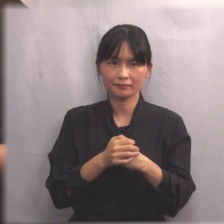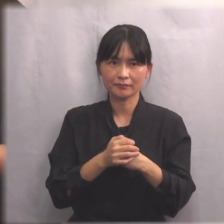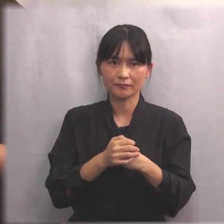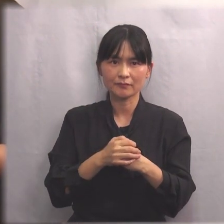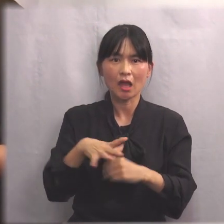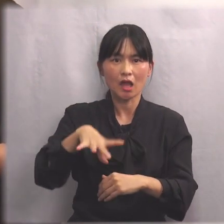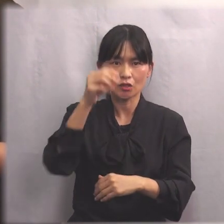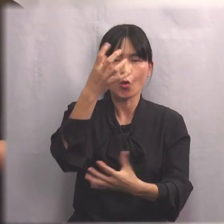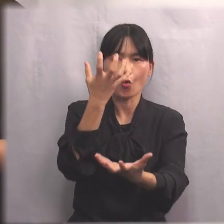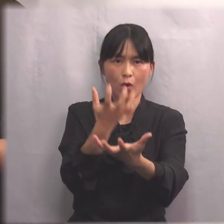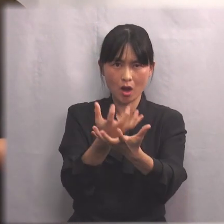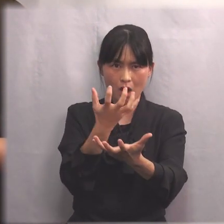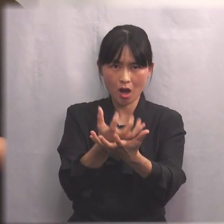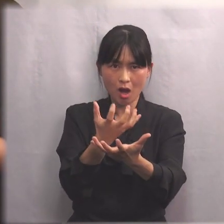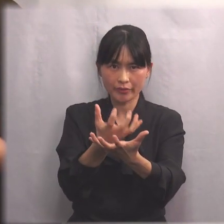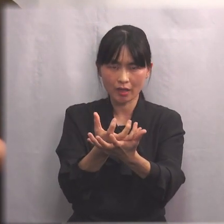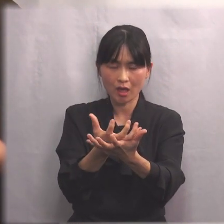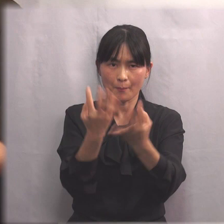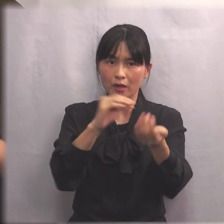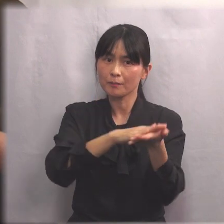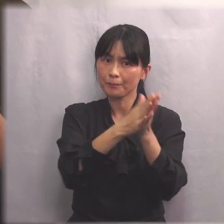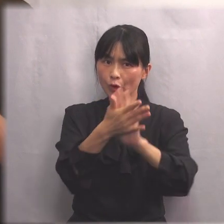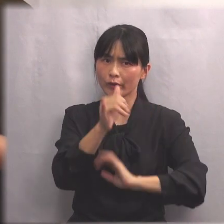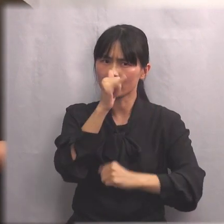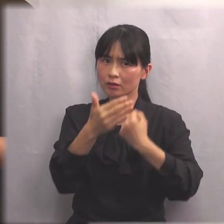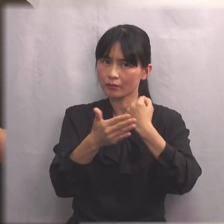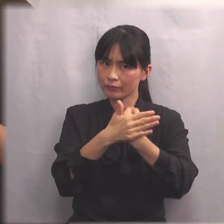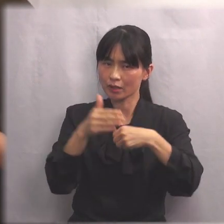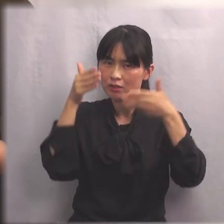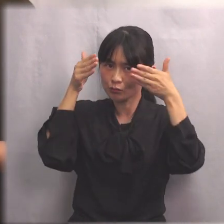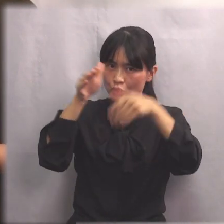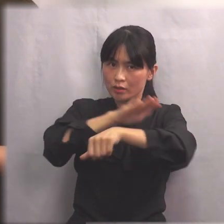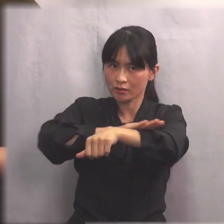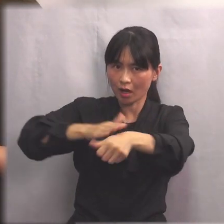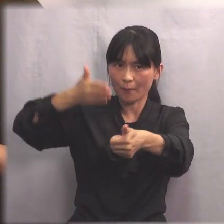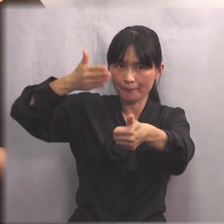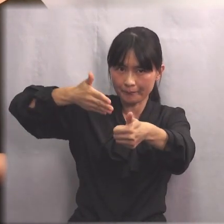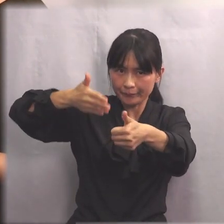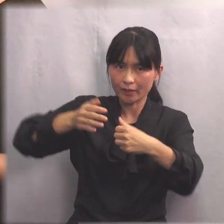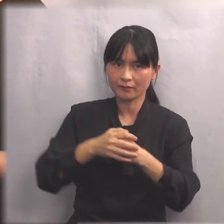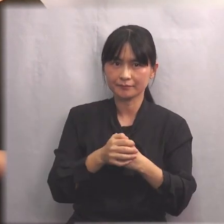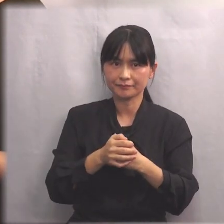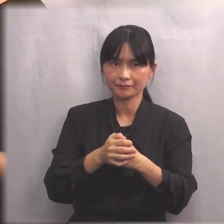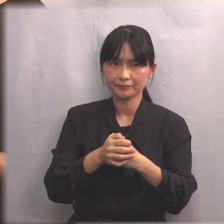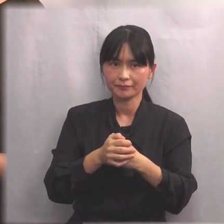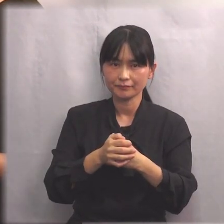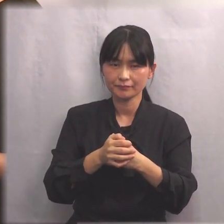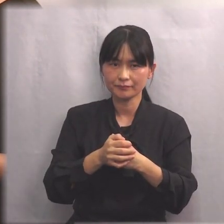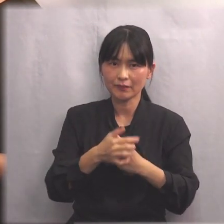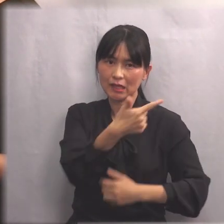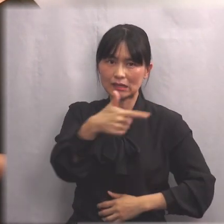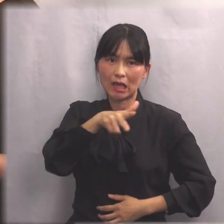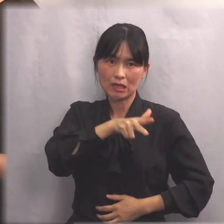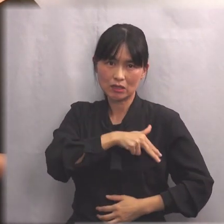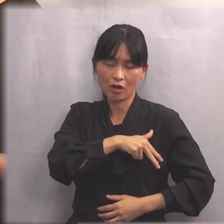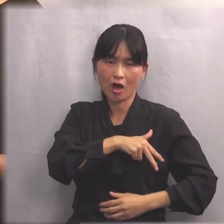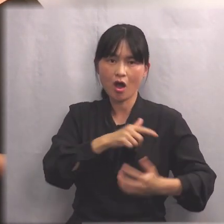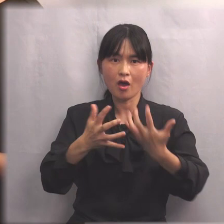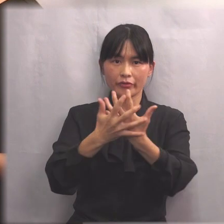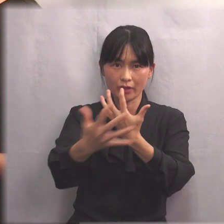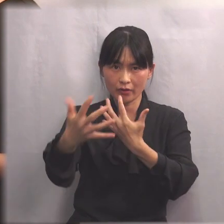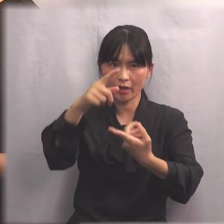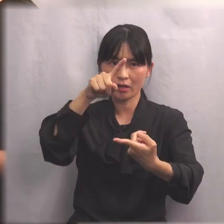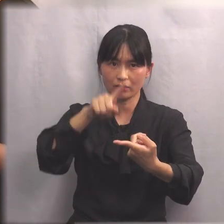저희가 초안에 제시했었던 내용하고는 상당히 달라져서 눈여겨보시면 좋겠는데요. 먼저 대의원 대회에